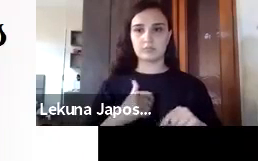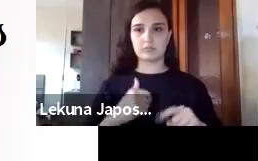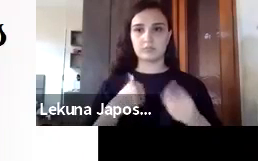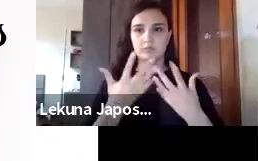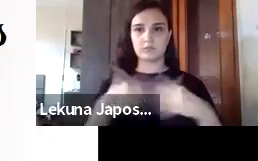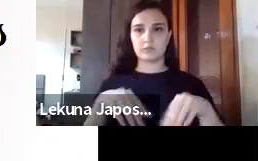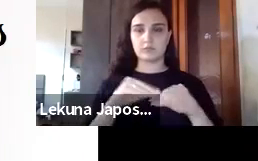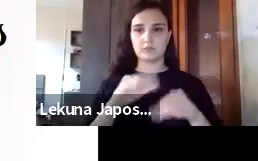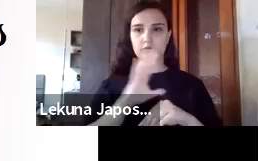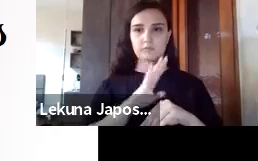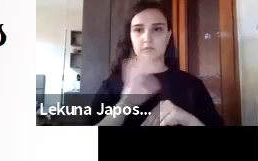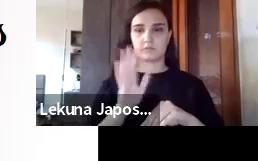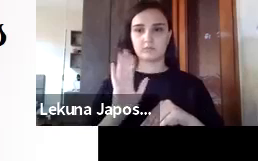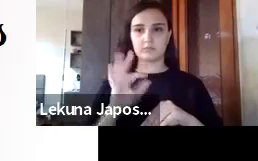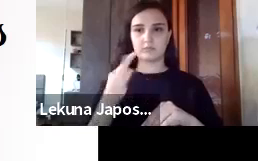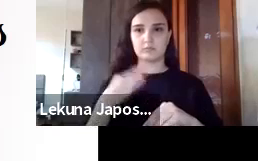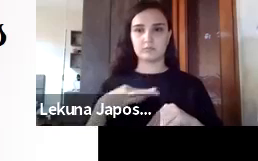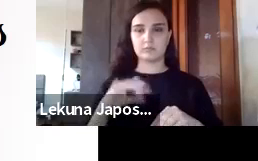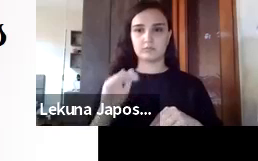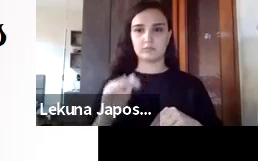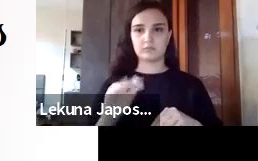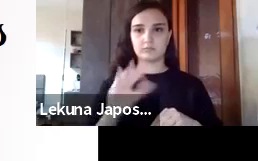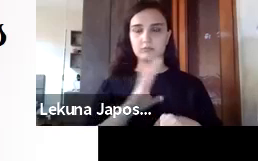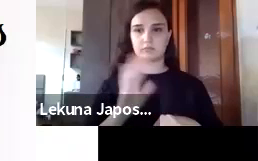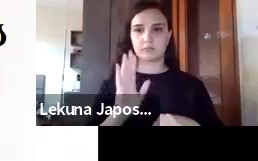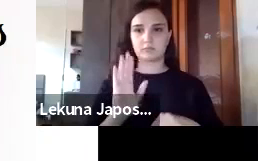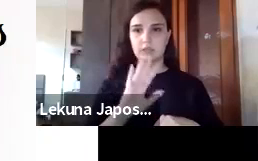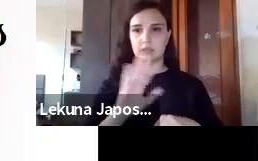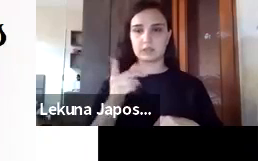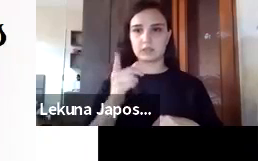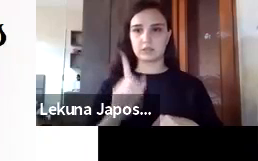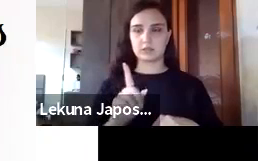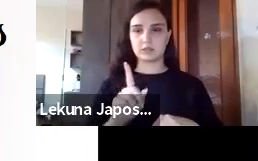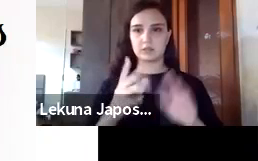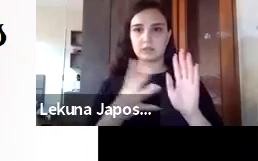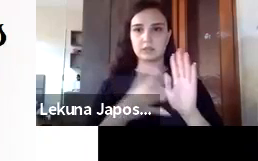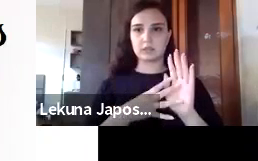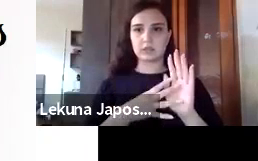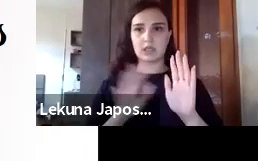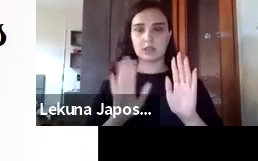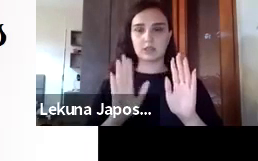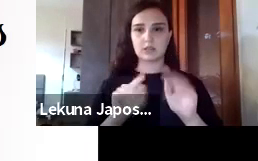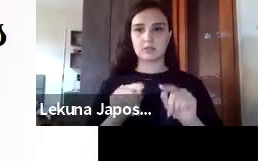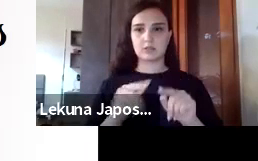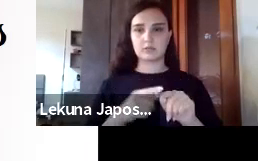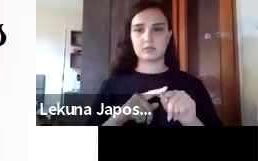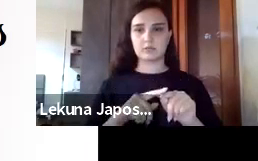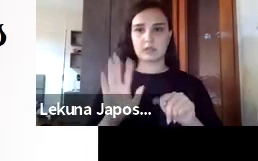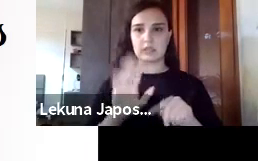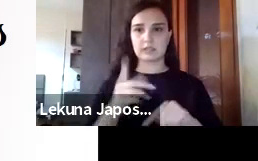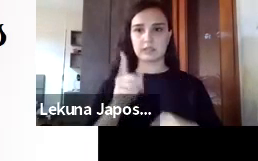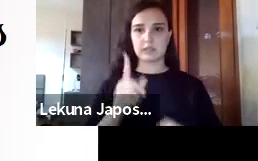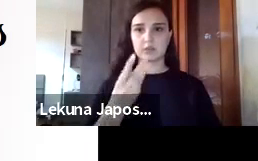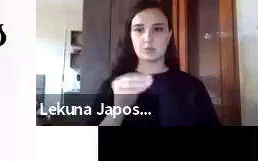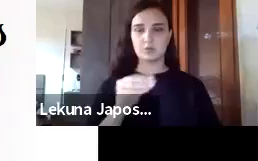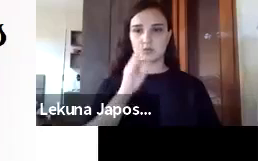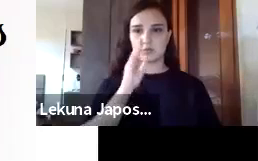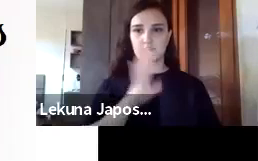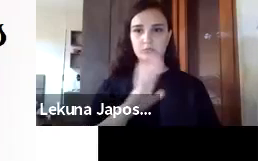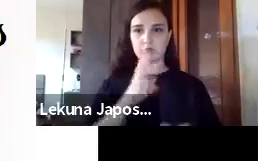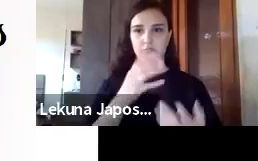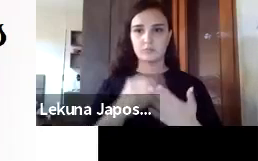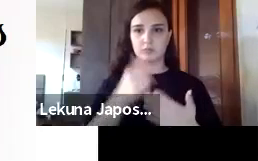ოჯახი მყავდა და შვილიც არ მყავდა არც ერთი, არა თუ 9, არაცერთი წუთი არ მქონდა დრო